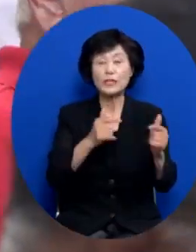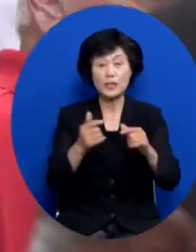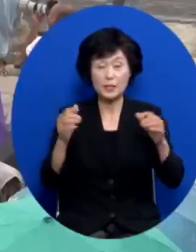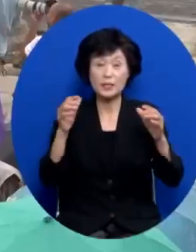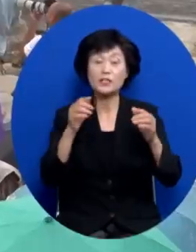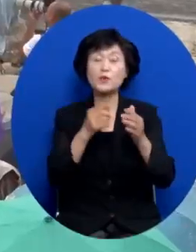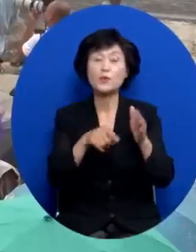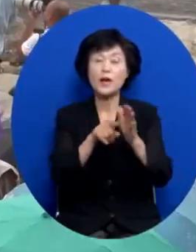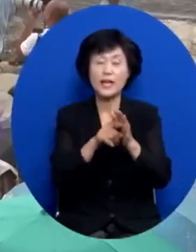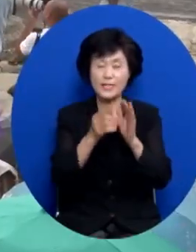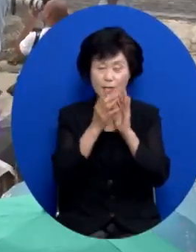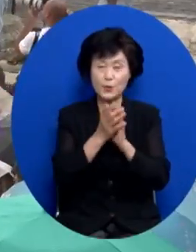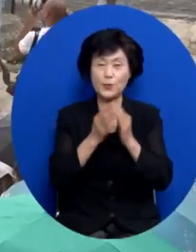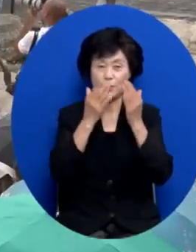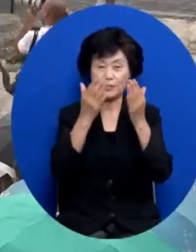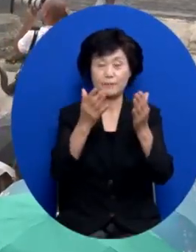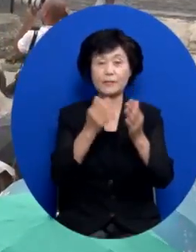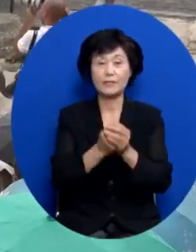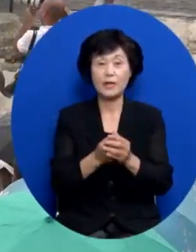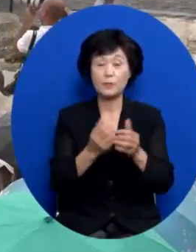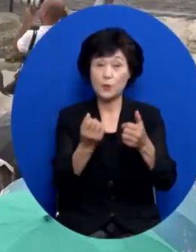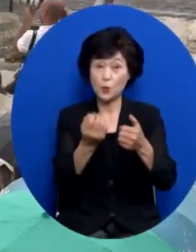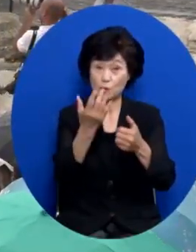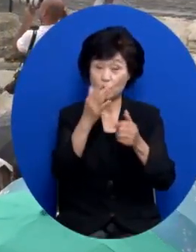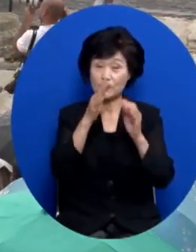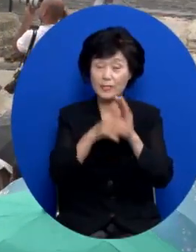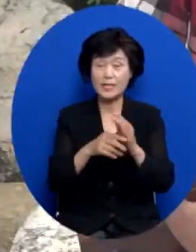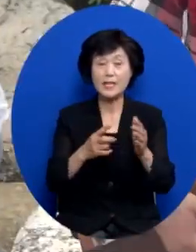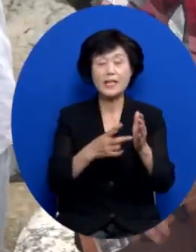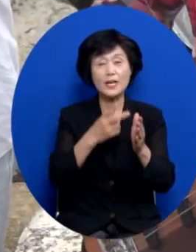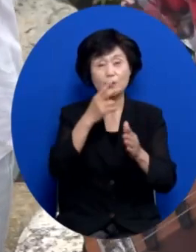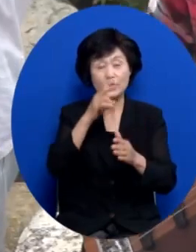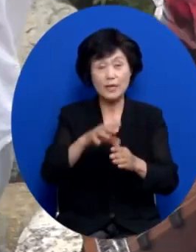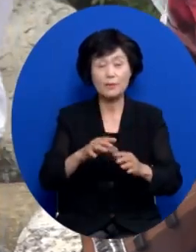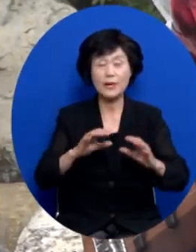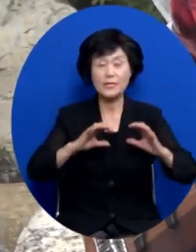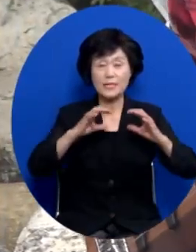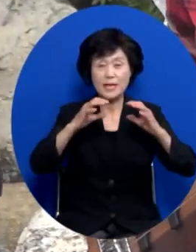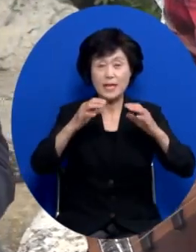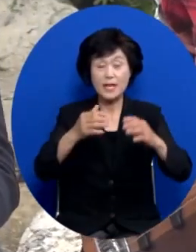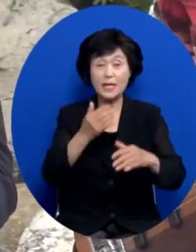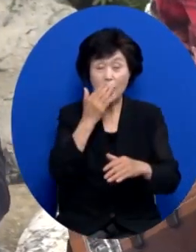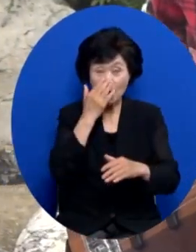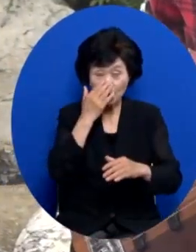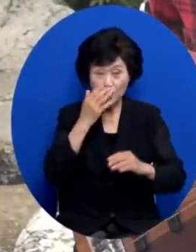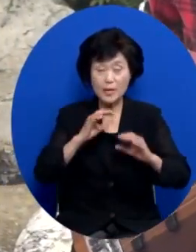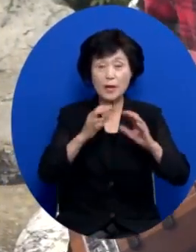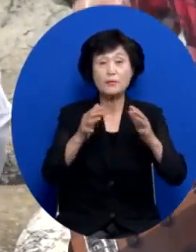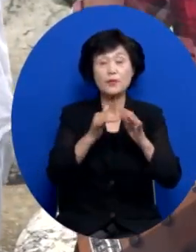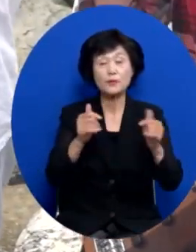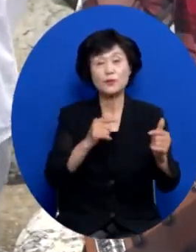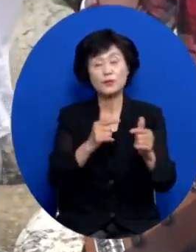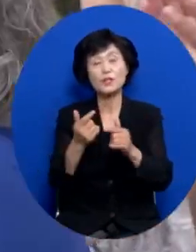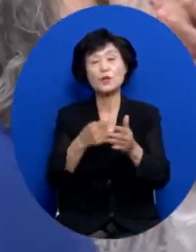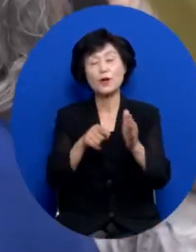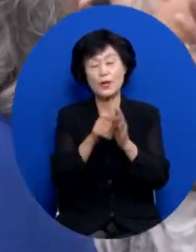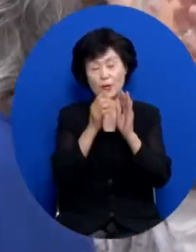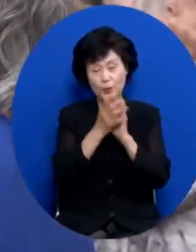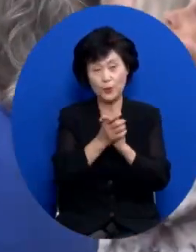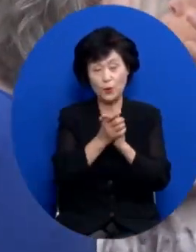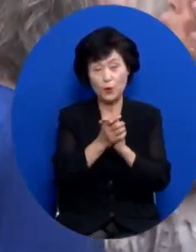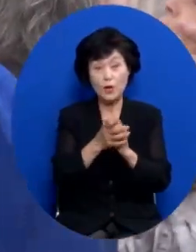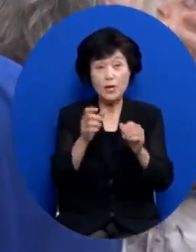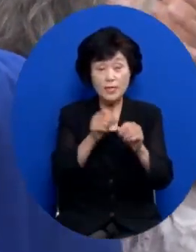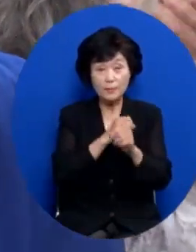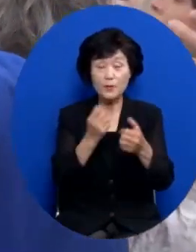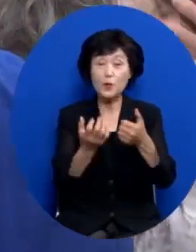있습니다. 이번 오순절에는 예루살렘과 전 세계 유대민족을 위해 기도하며 올해는 특별히 오순절